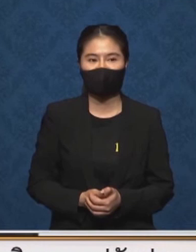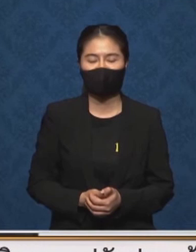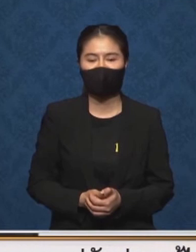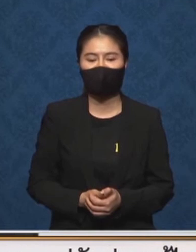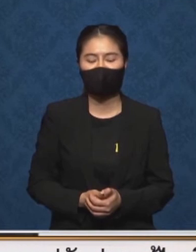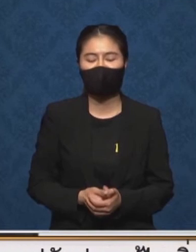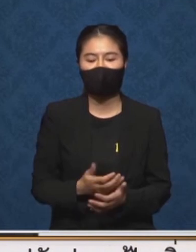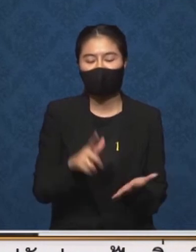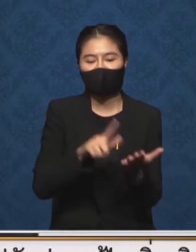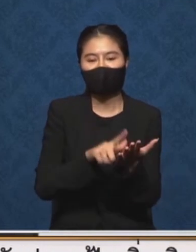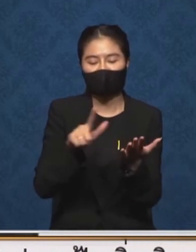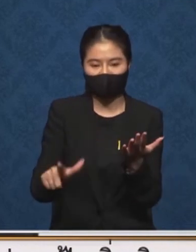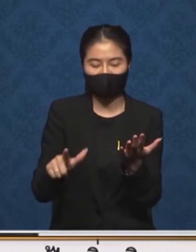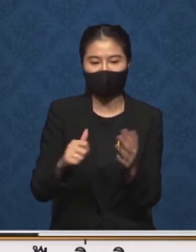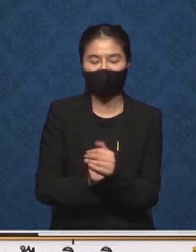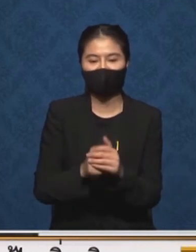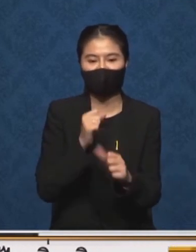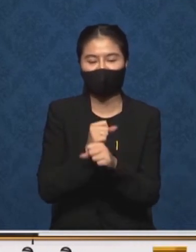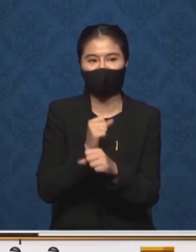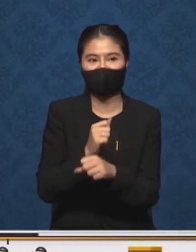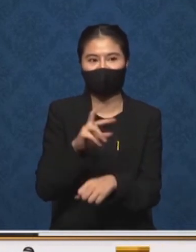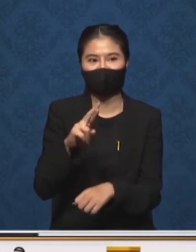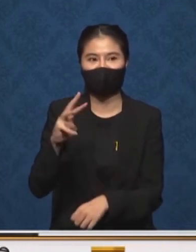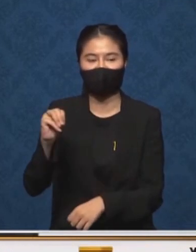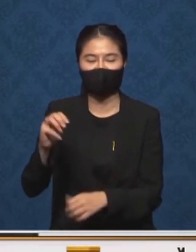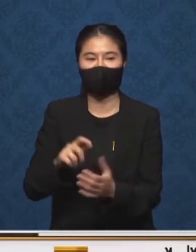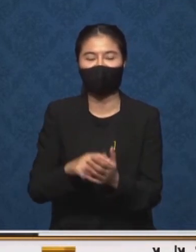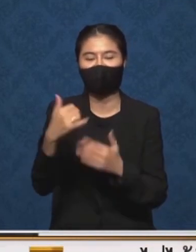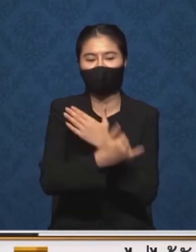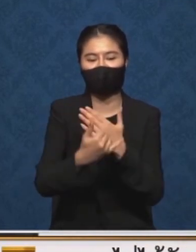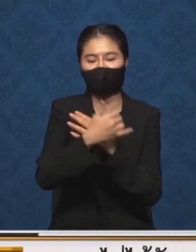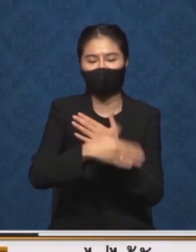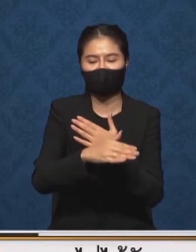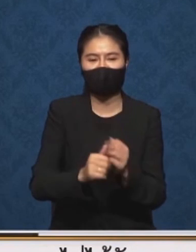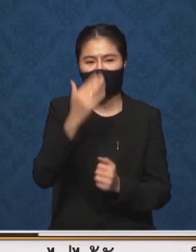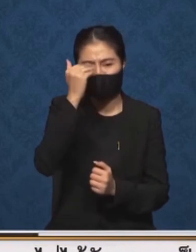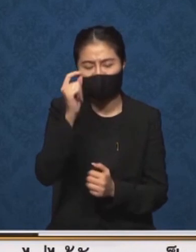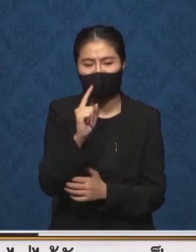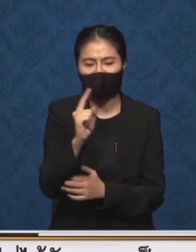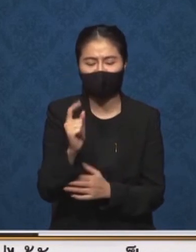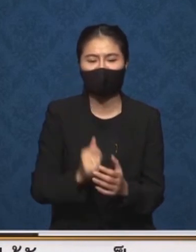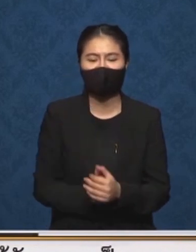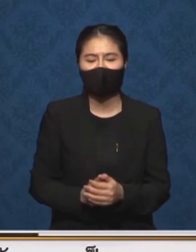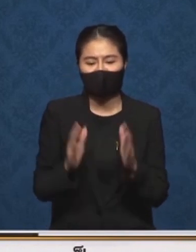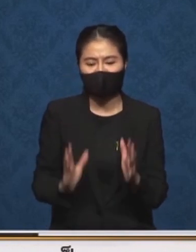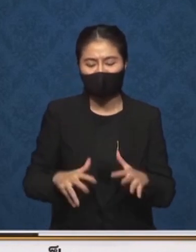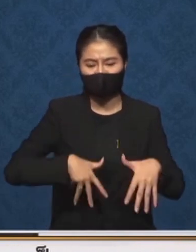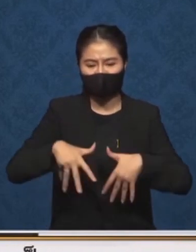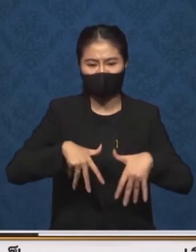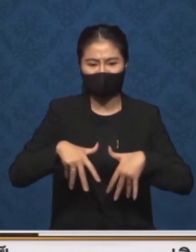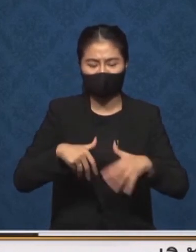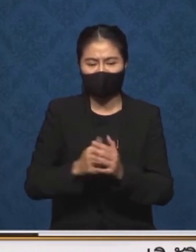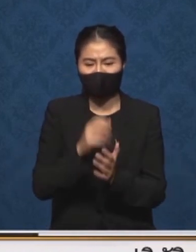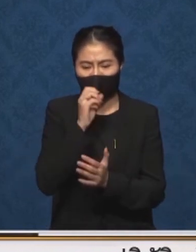ออกจากเก้าอธรรมติสโลโเจีร์หลัมจากถูกวิจารณว่าการต